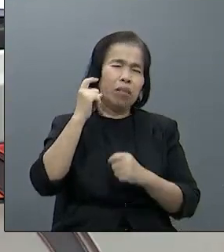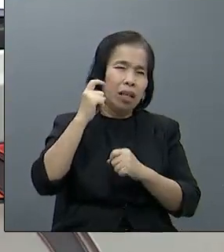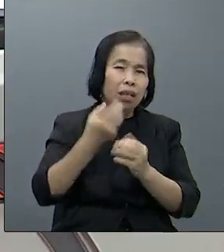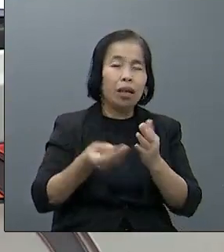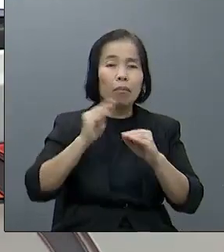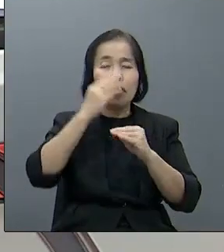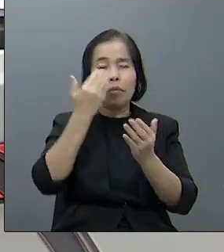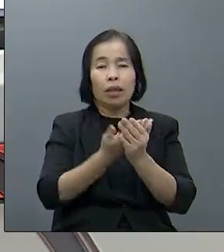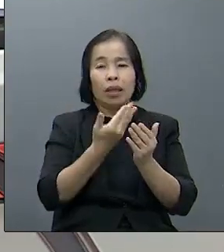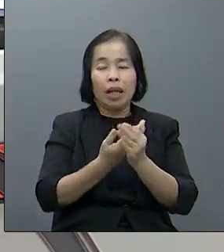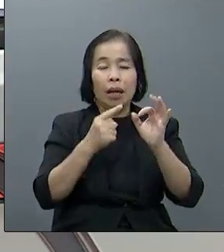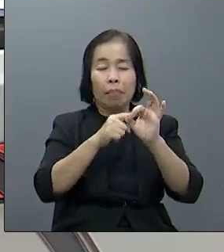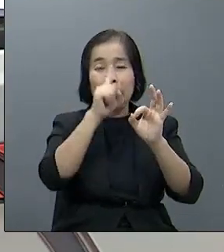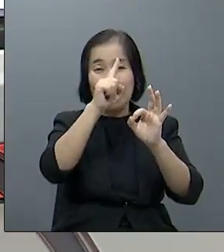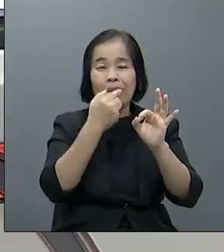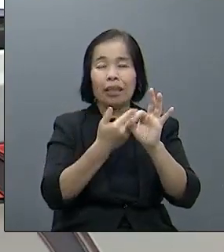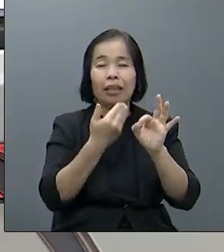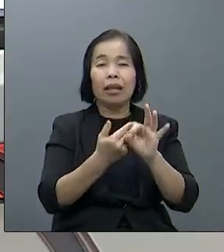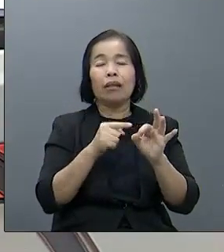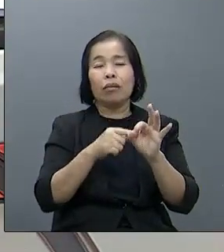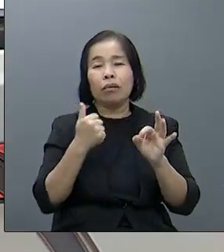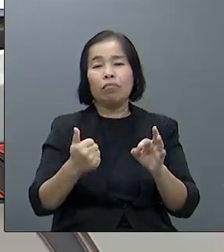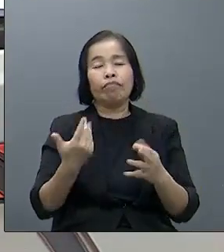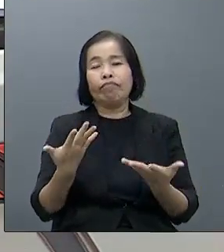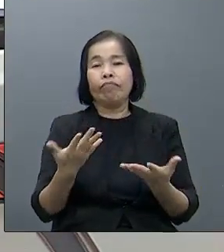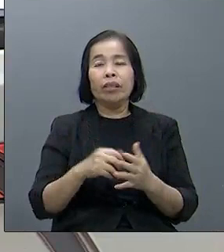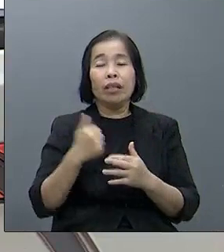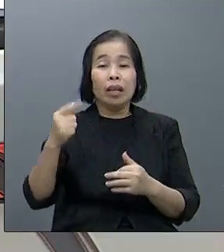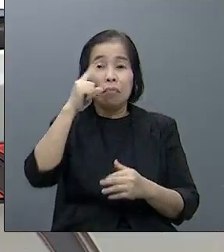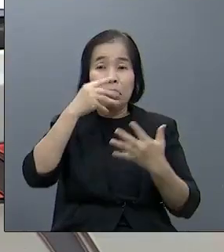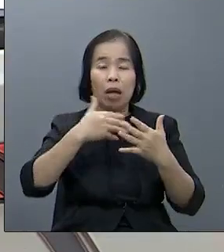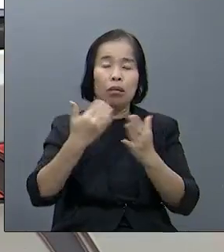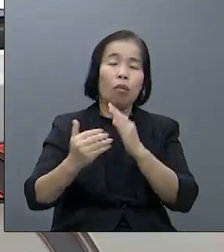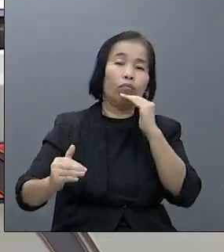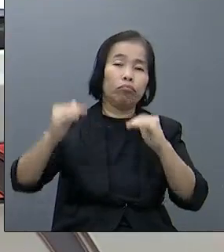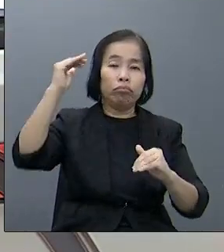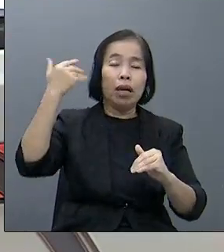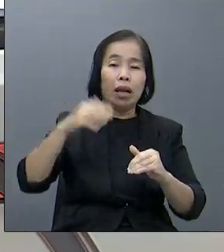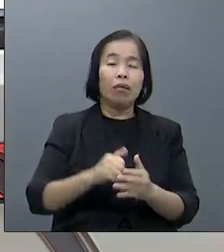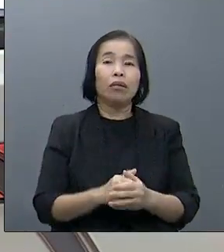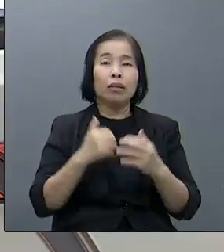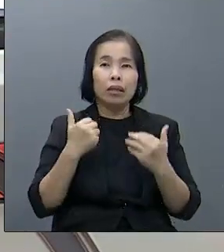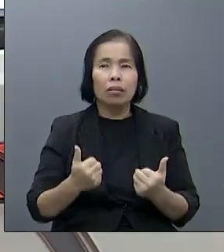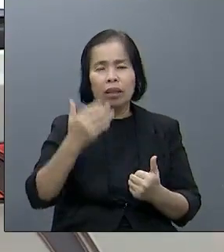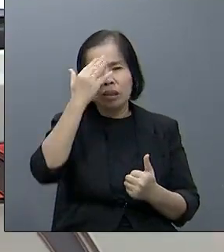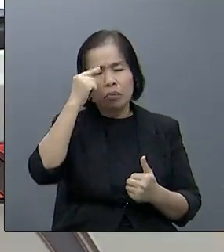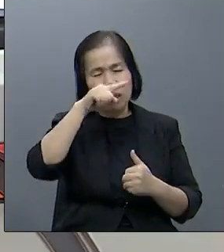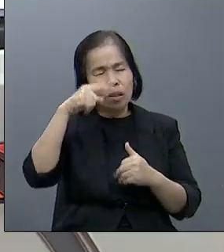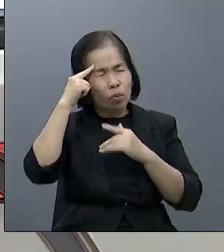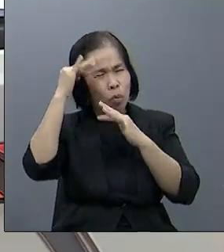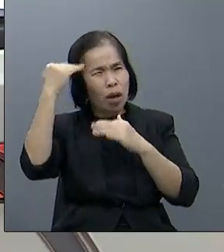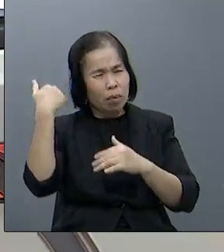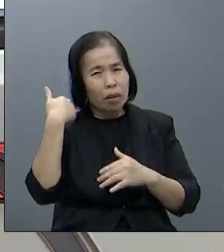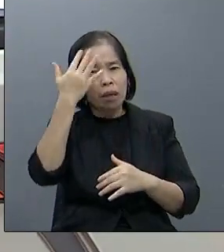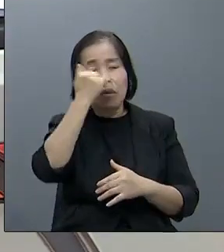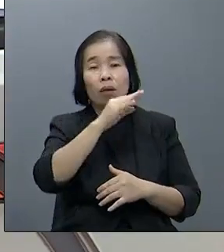เงินบาทที่อ่อนค่าอย่างต่อเนื่องโดยเฉพาะในช่วงครึ่งหลังของเดือนกันยายนคุณผู้ชมมันไปสวนทางกับความคาดหวังว่าถ้าเรา